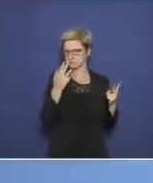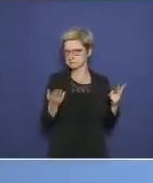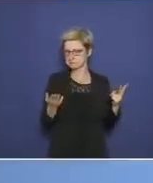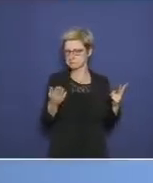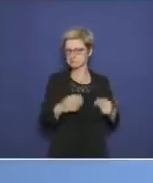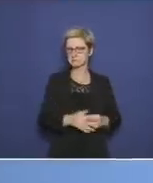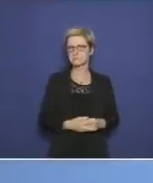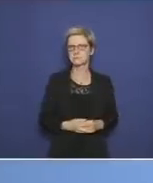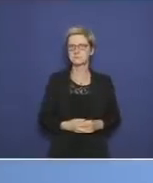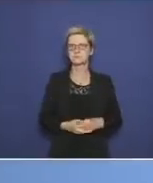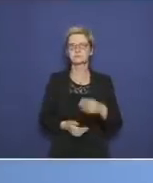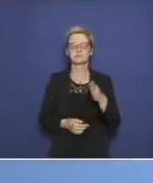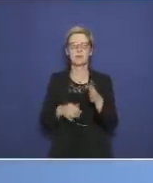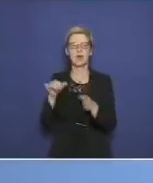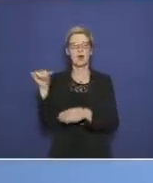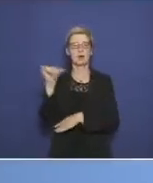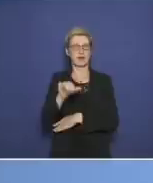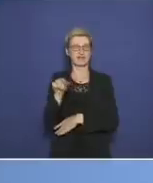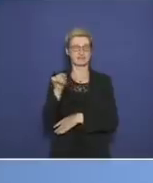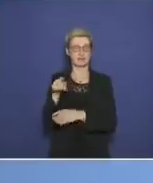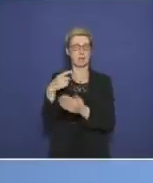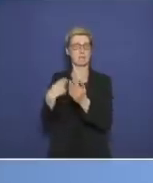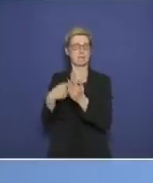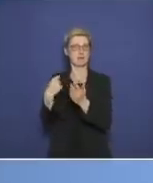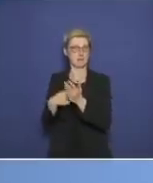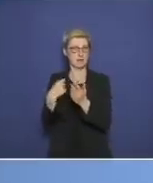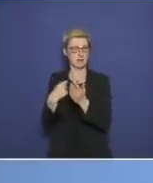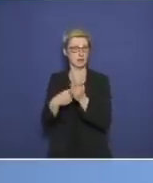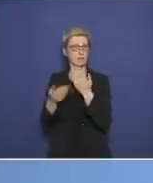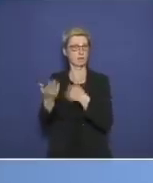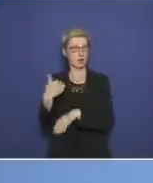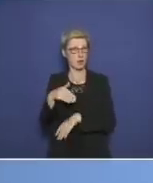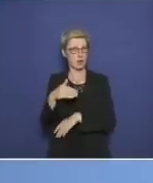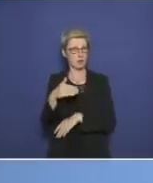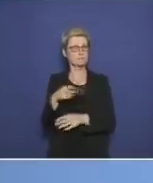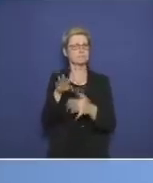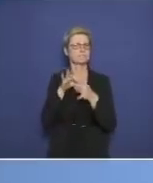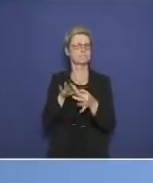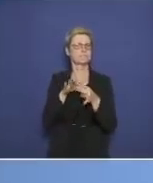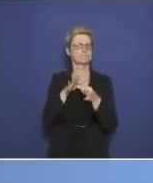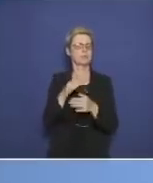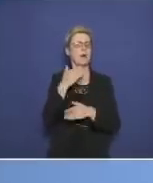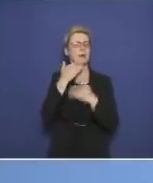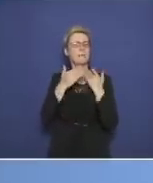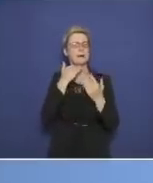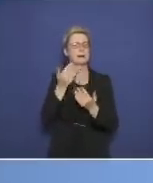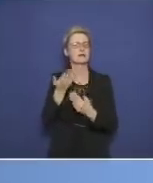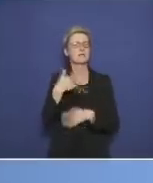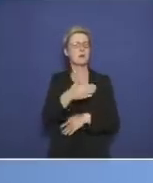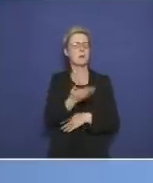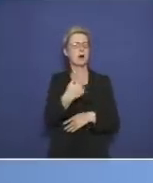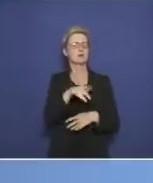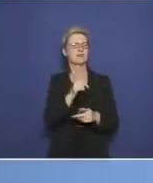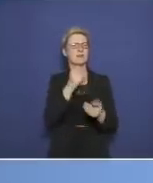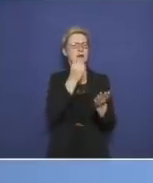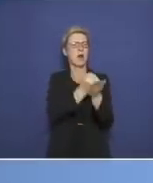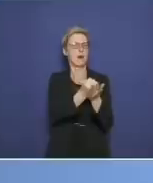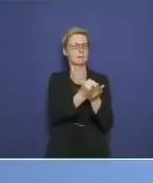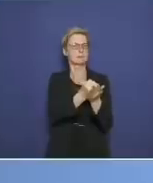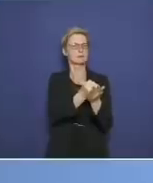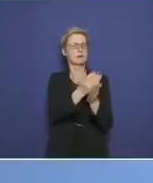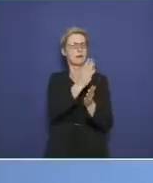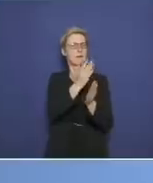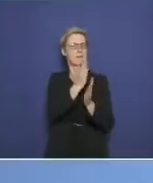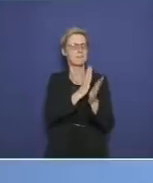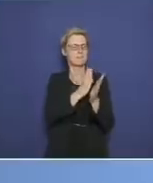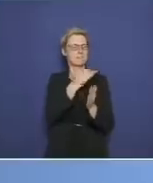Afghanistan erfolgt unter Berücksichtigung des Berichts über die Situation in Afghanistan, der vom Auswärtigen Amt erarbeitet und